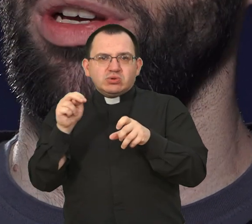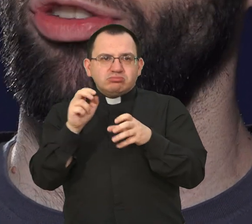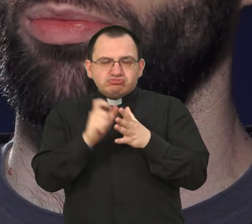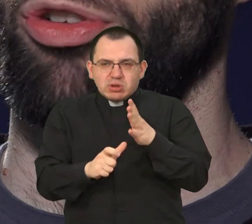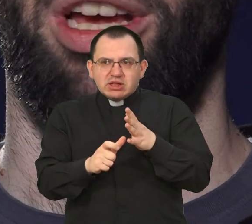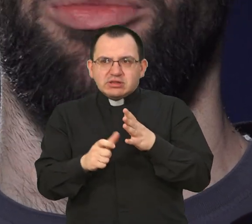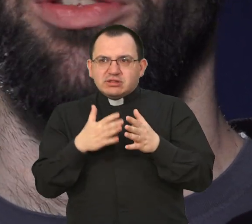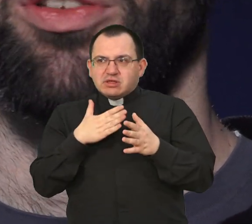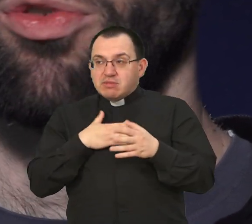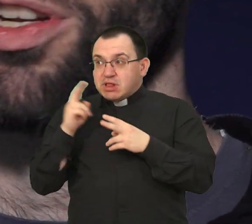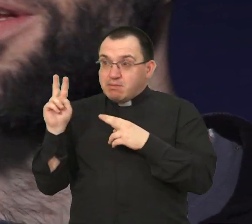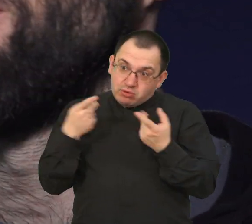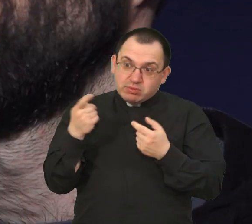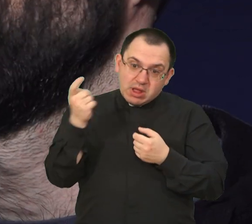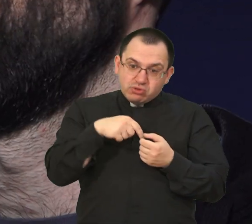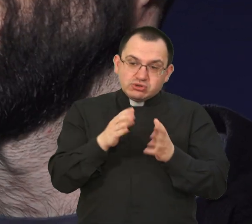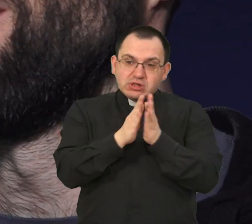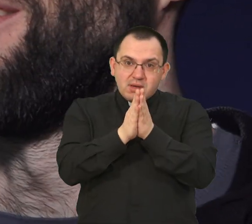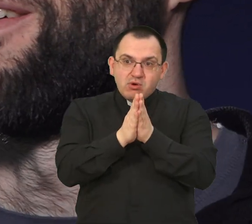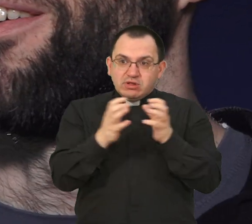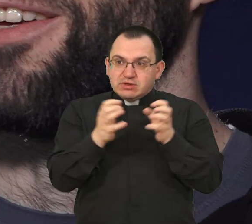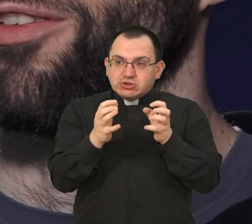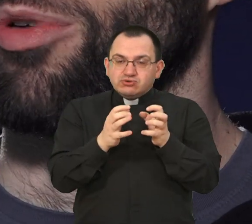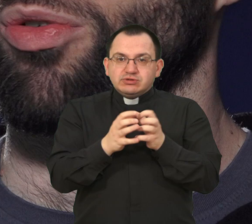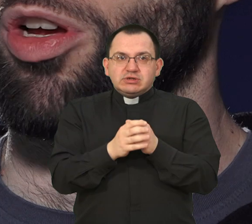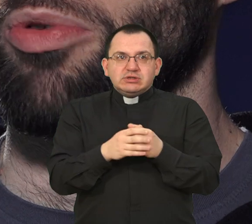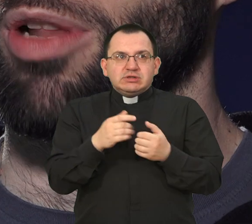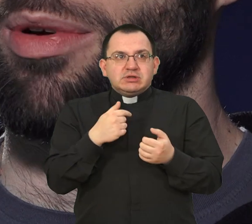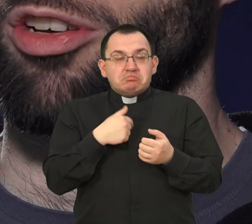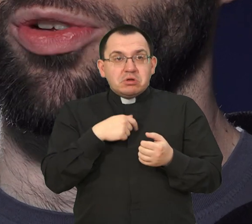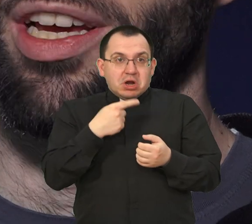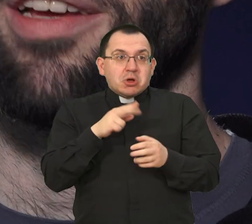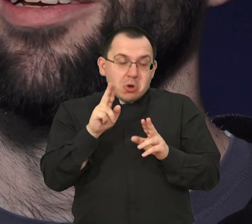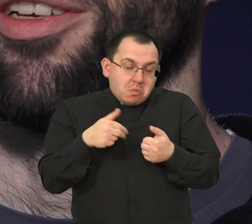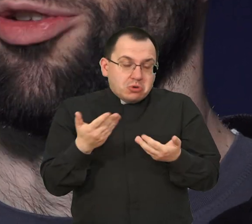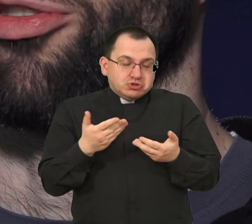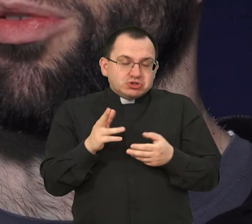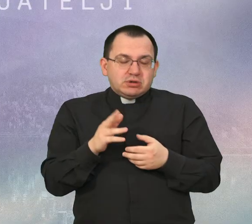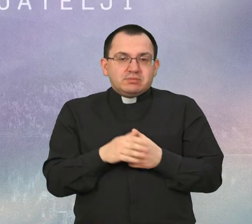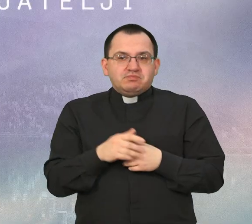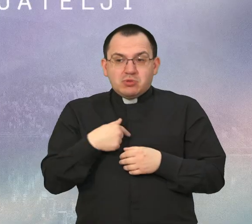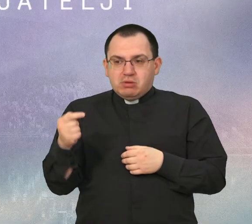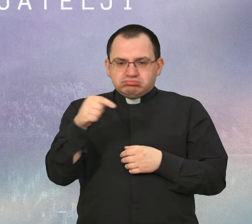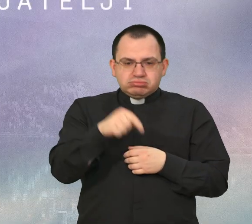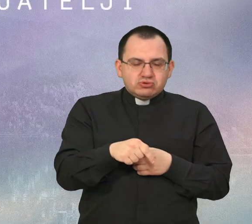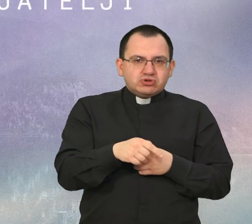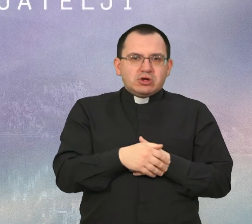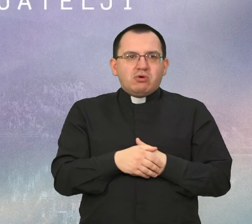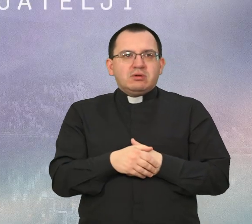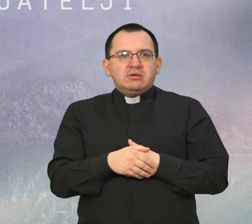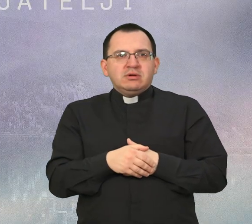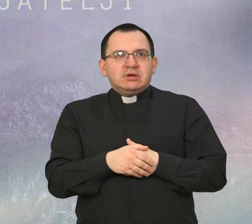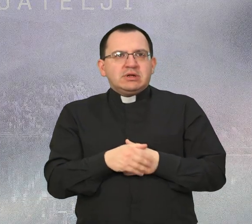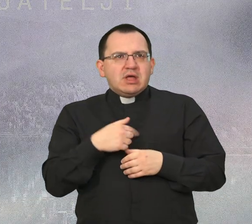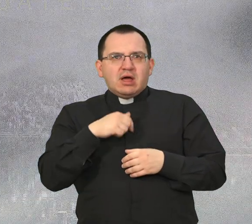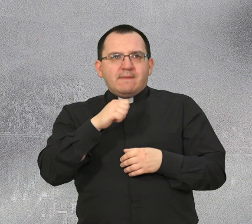pozvale su me, želim doći na jedan molitveni susret. Ja sam rekao, nema problema, zašto ne? Došao sam tu i